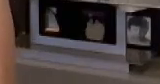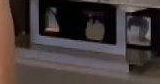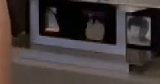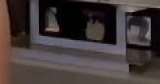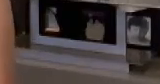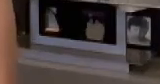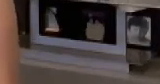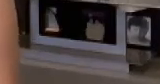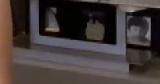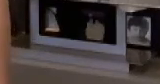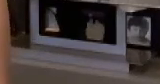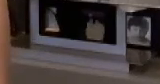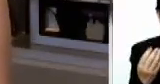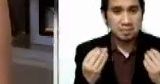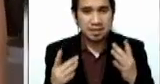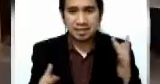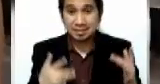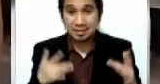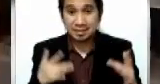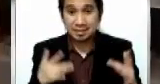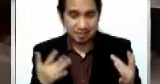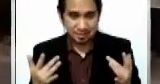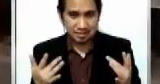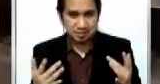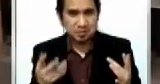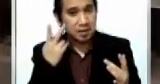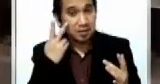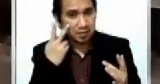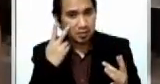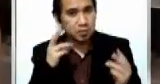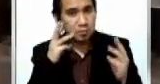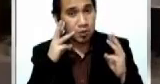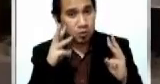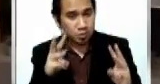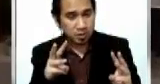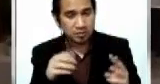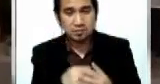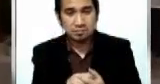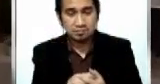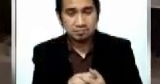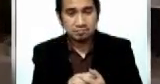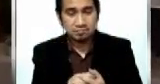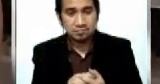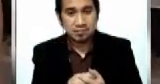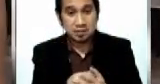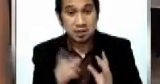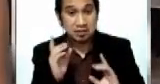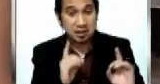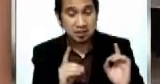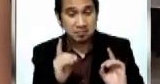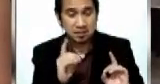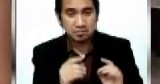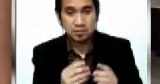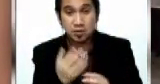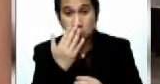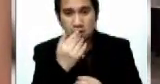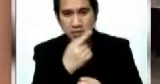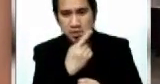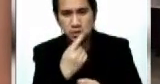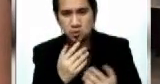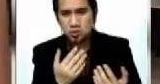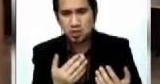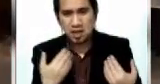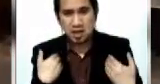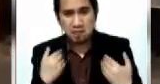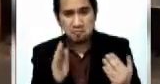Marami pang exciting na eksena na dapat abangan sa ating Kapuso Primetime Shows. Gaya na lang ng matinding confrontation na magaganap sa finale